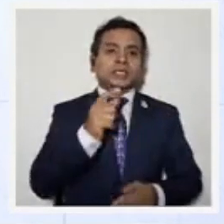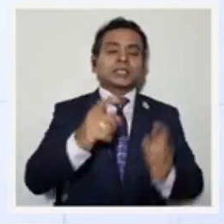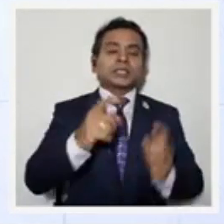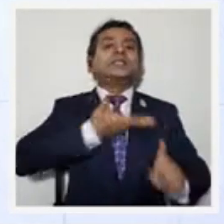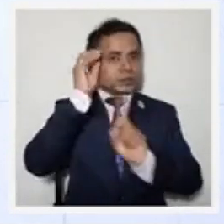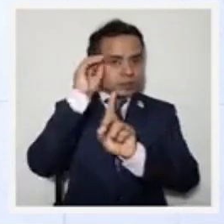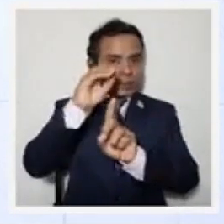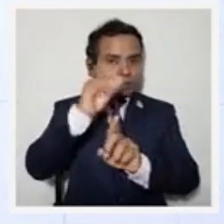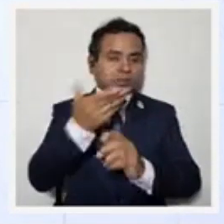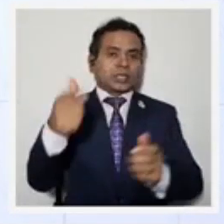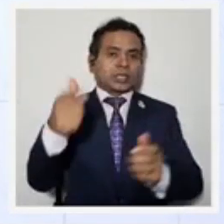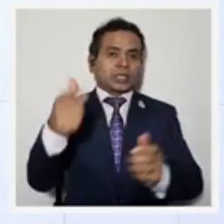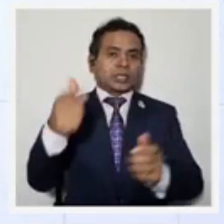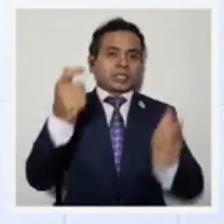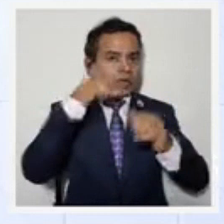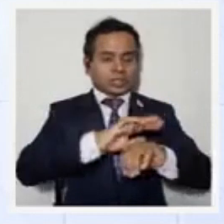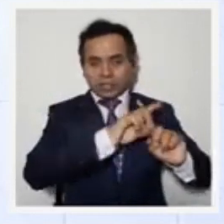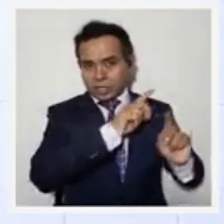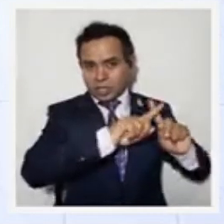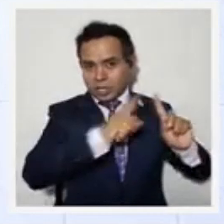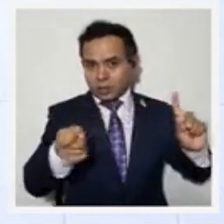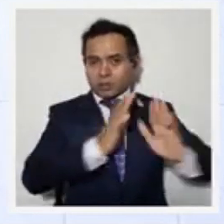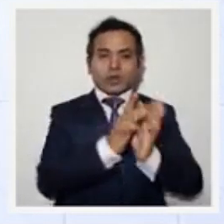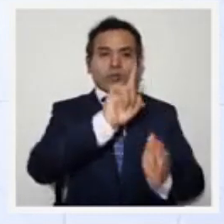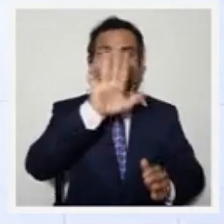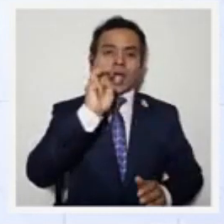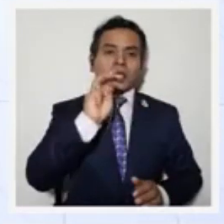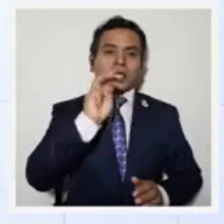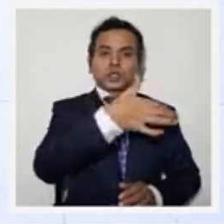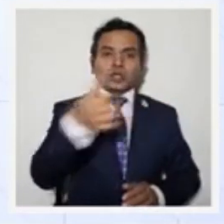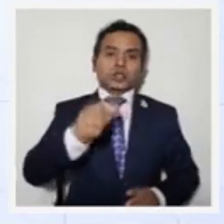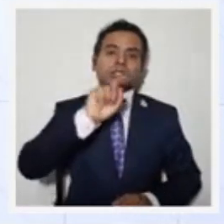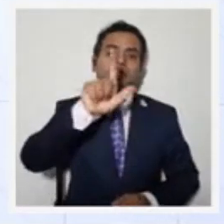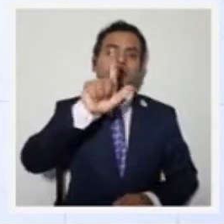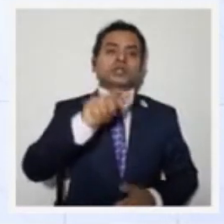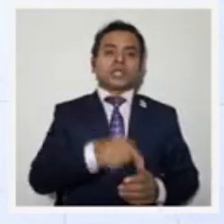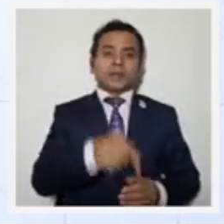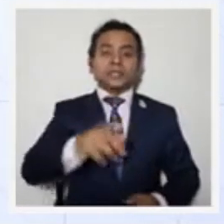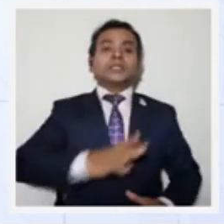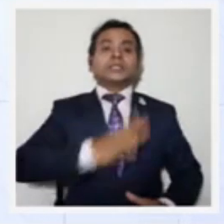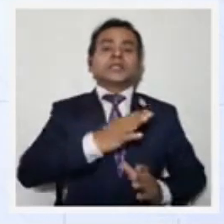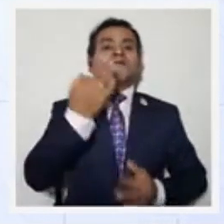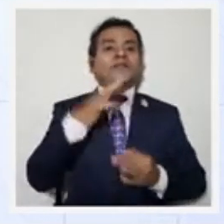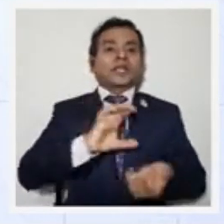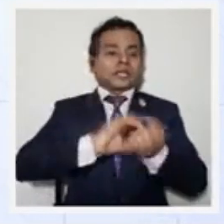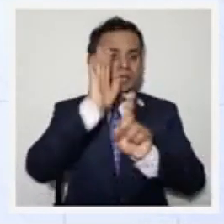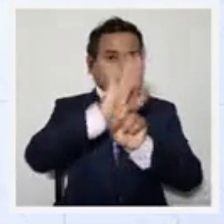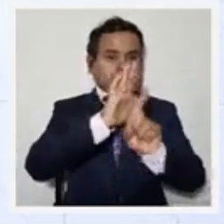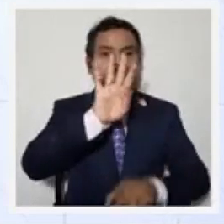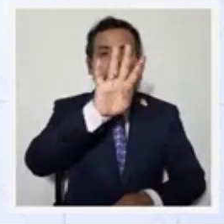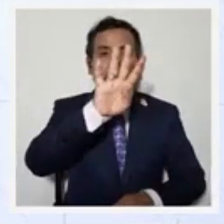প্রশিক্ষণ নিয়েছেন আরও ডাক্তার এবং চিকিৎসক আমাদের বেড়েছে 7 জন এবং এ পর্যন্ত প্রশিক্ষণপ্রাপ্ত